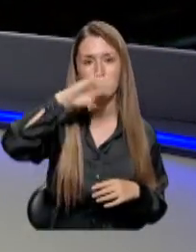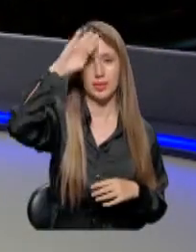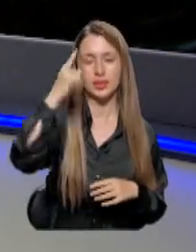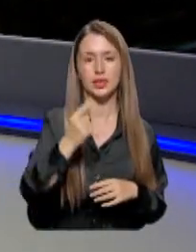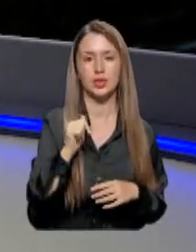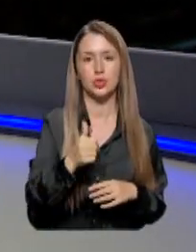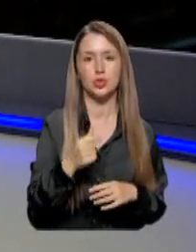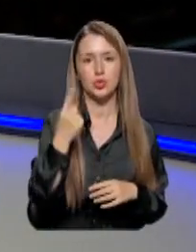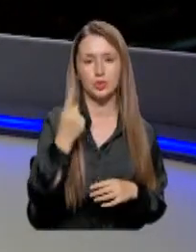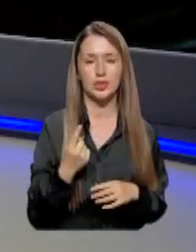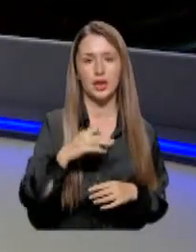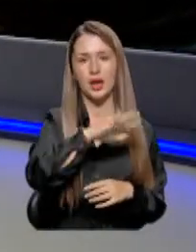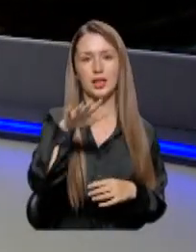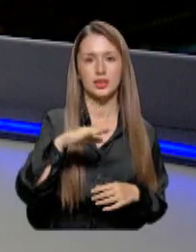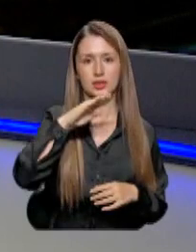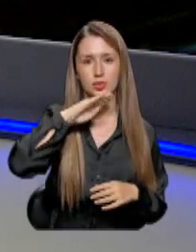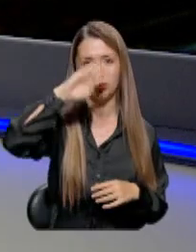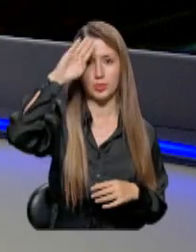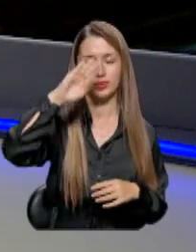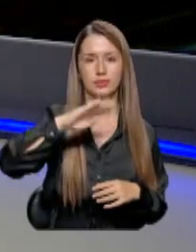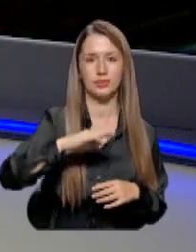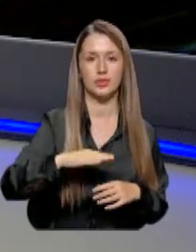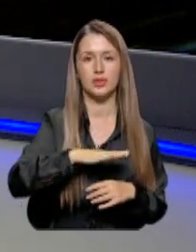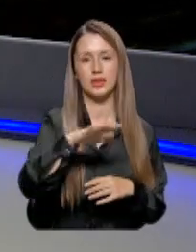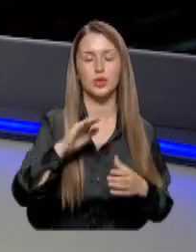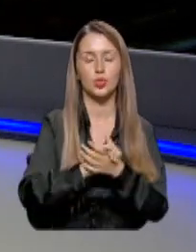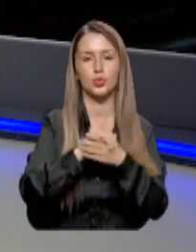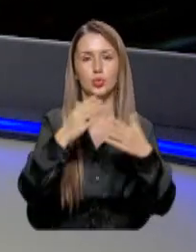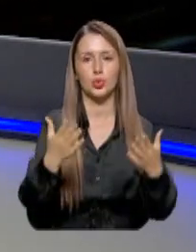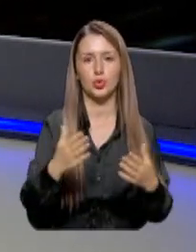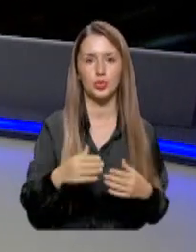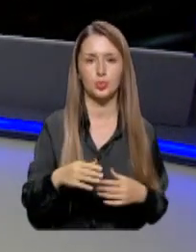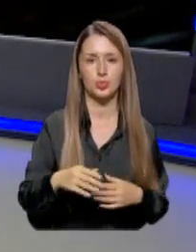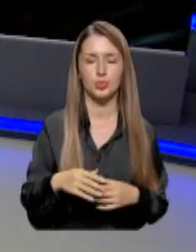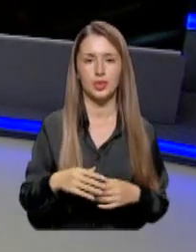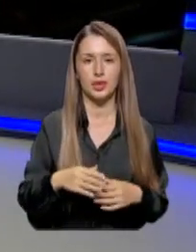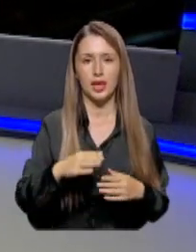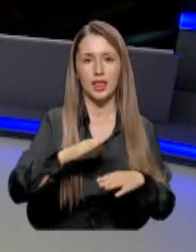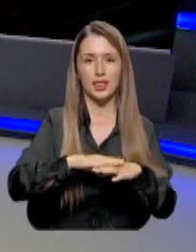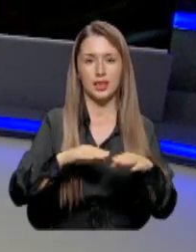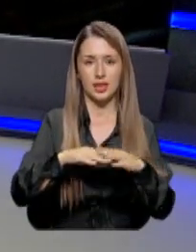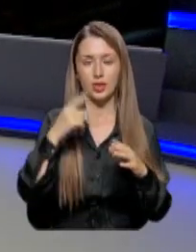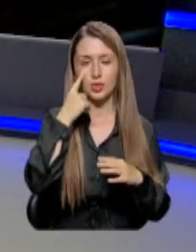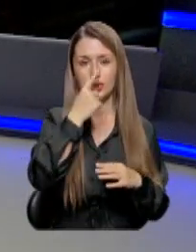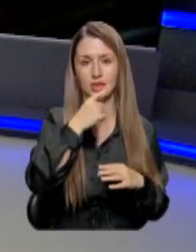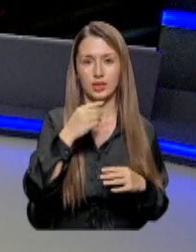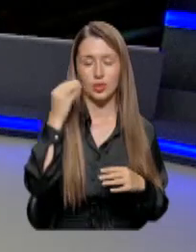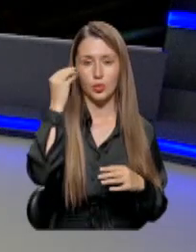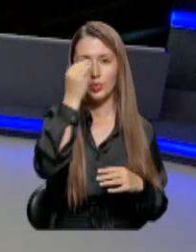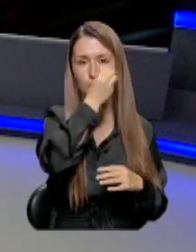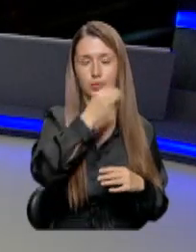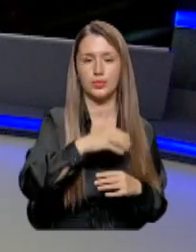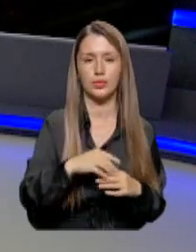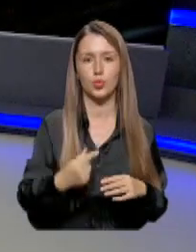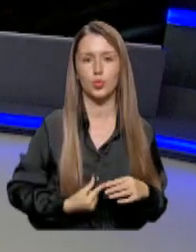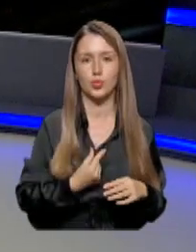ilk günü. Öncelikle herkesin Kurban Bayramı'nı en içten dileklerimle kutluyorum. Büyüklerin ellerinden, küçüklerin gözlerinden öpüyorum.